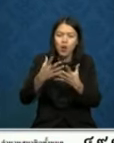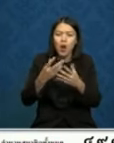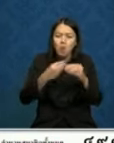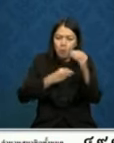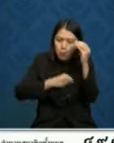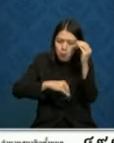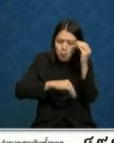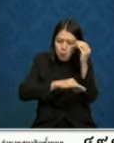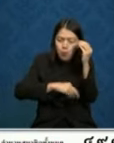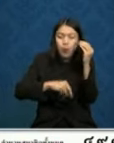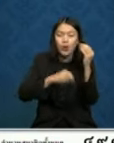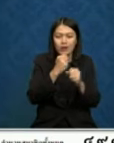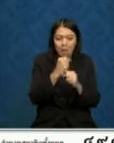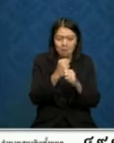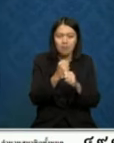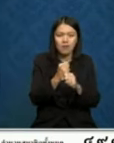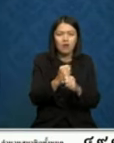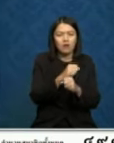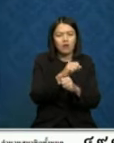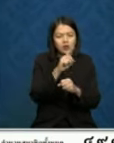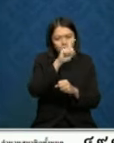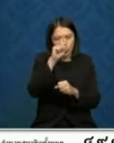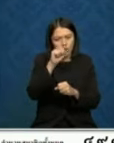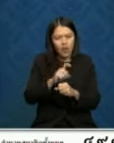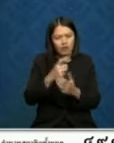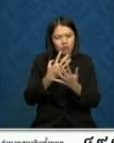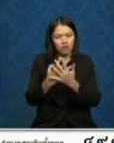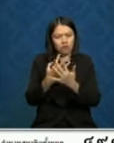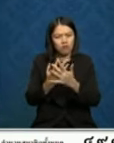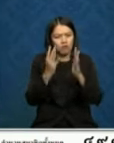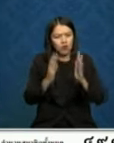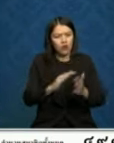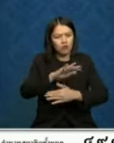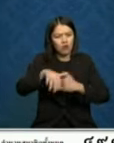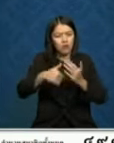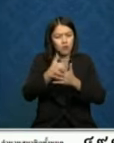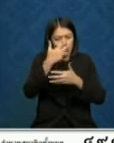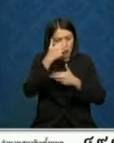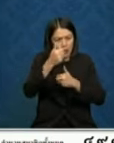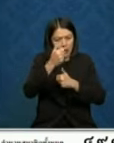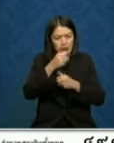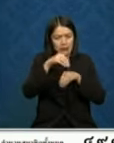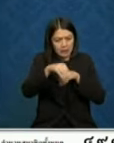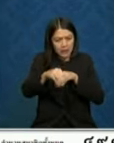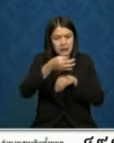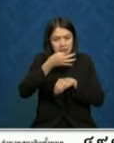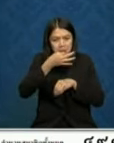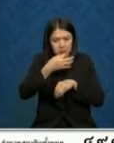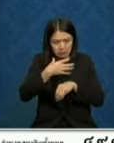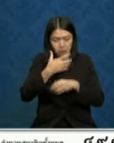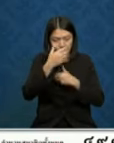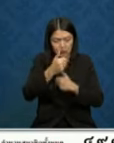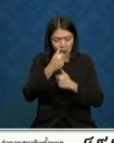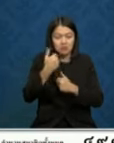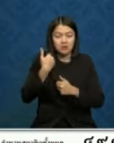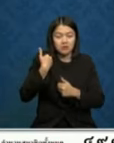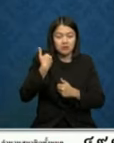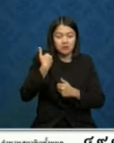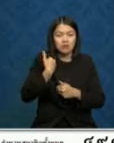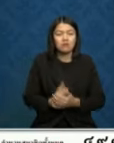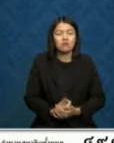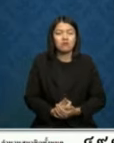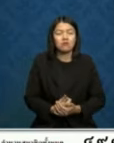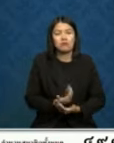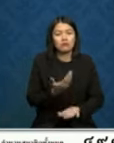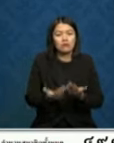ะคะดิฉันสงสัยจริงๆค่ะท่านประธานนะคะว่าผู้ต้องขังทุกคนหรือเปล่าคะที่จะต้องสนใจค่ะในการประกอบอาชีพเกษตรกรรมนะคะ